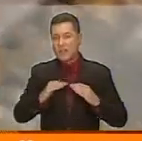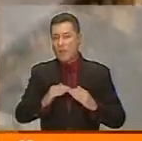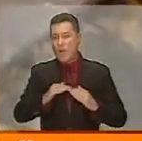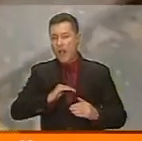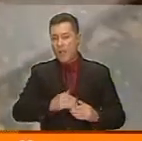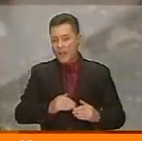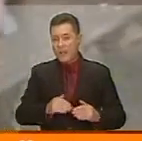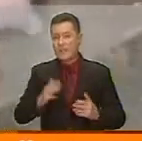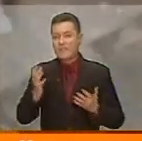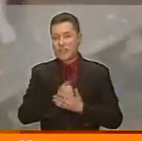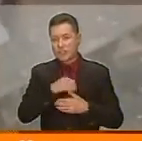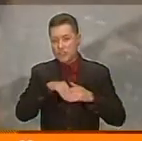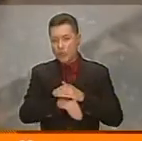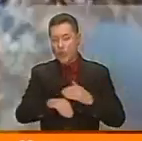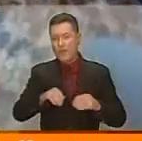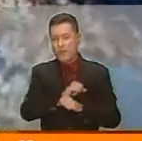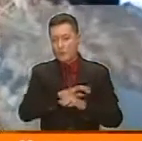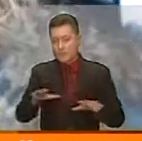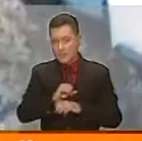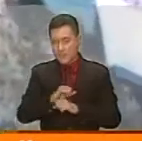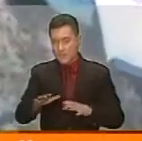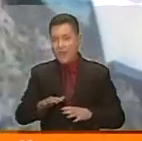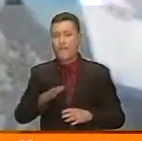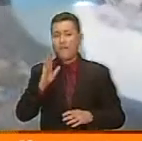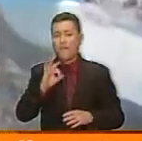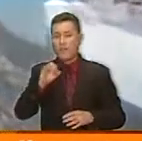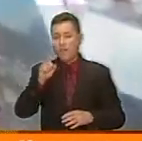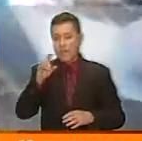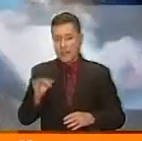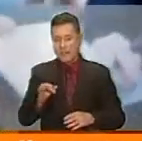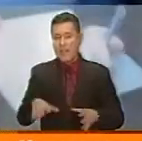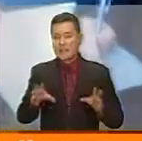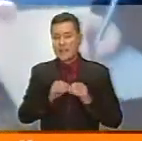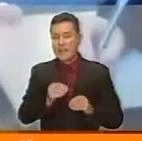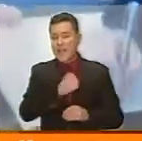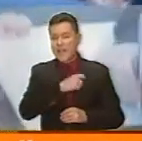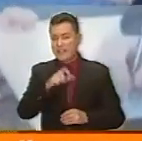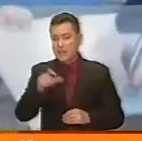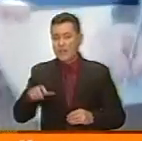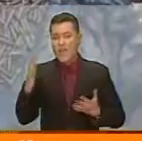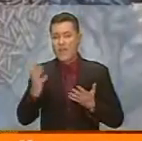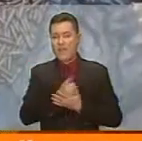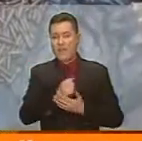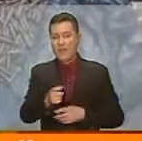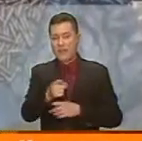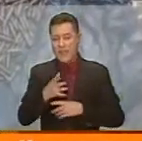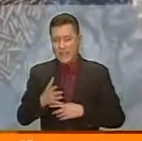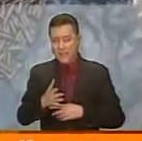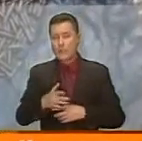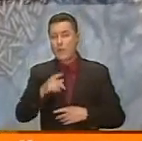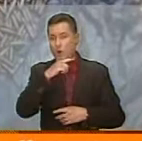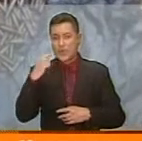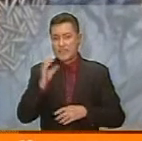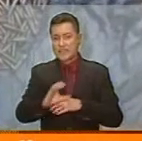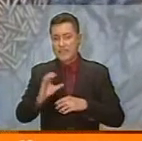протитанковими гранатометами. У лісосмузі Волноваського району СБУ-вці спільно із військовиками виявили реактивний вогнемет російського виробництва,